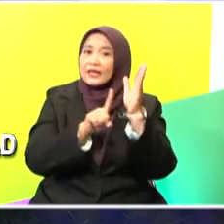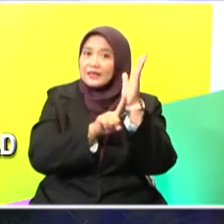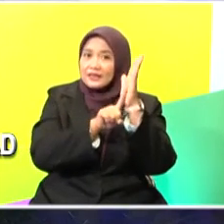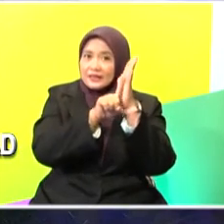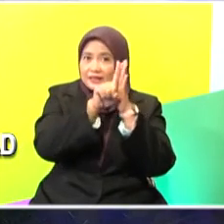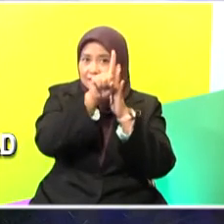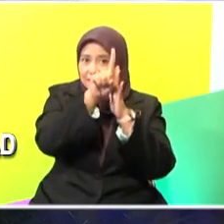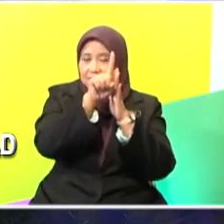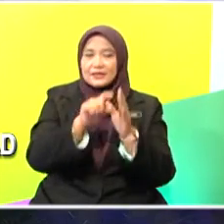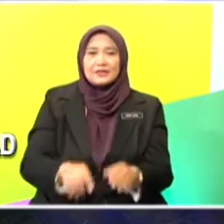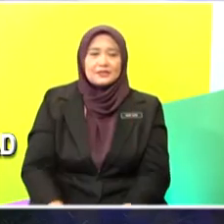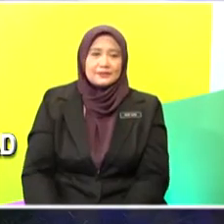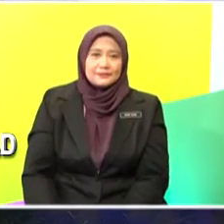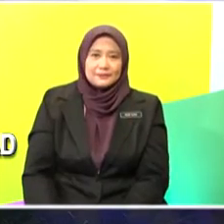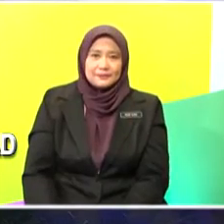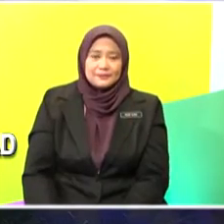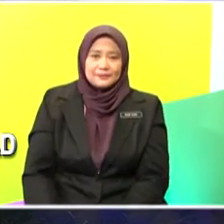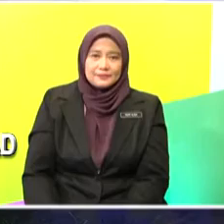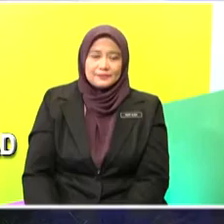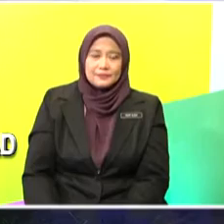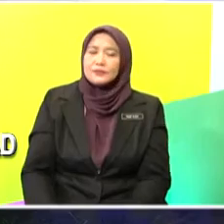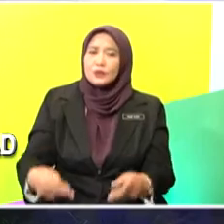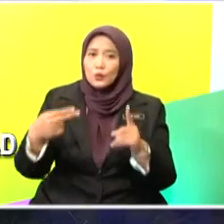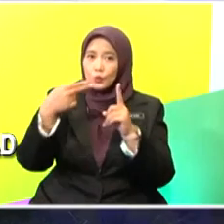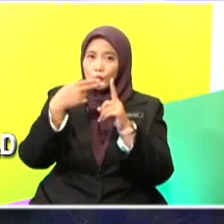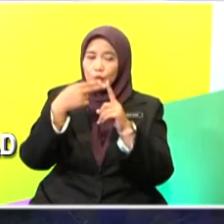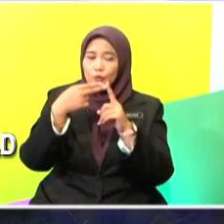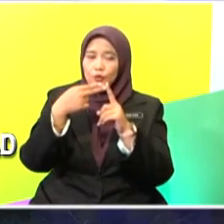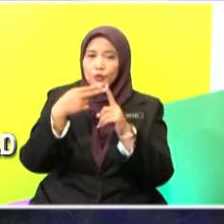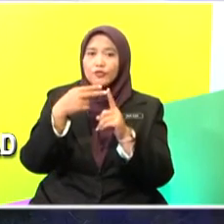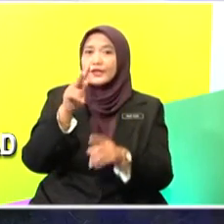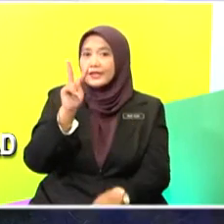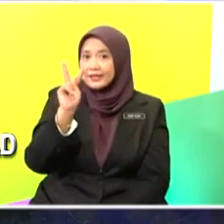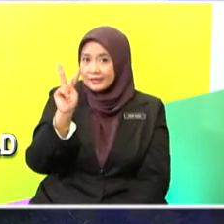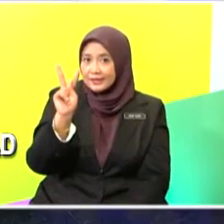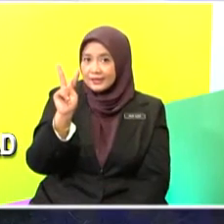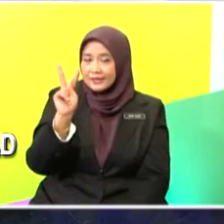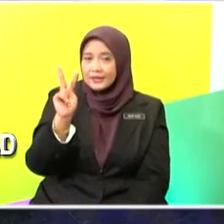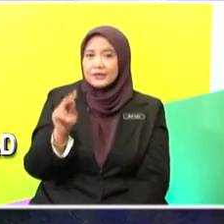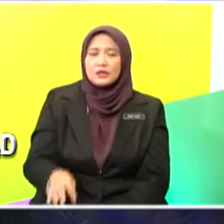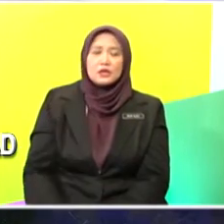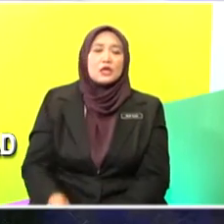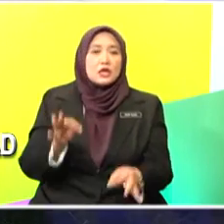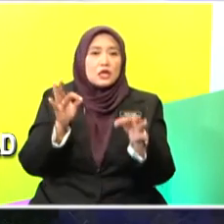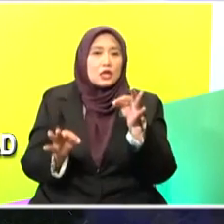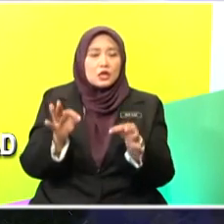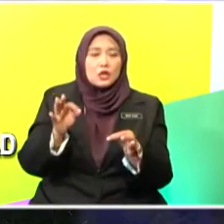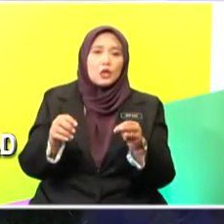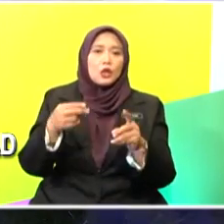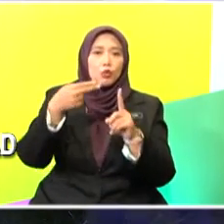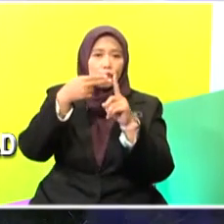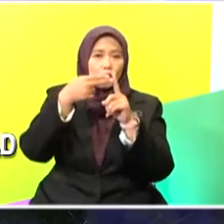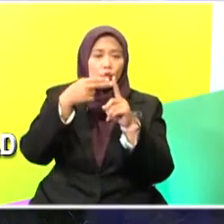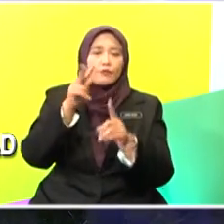Tinggi. Betul. Okey. Huruf K. Huruf K, okey. Kalau huruf K, ada tiang